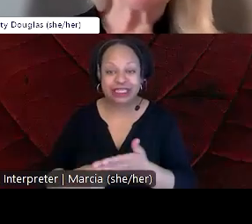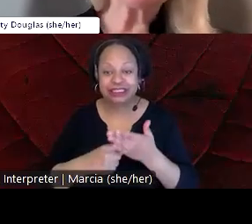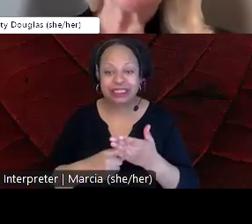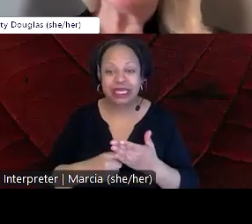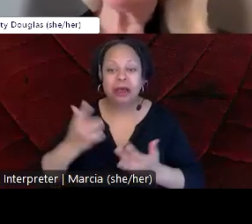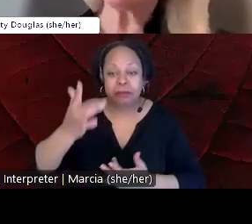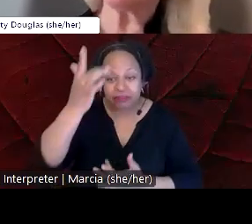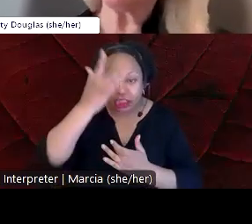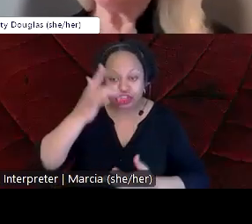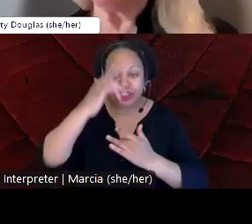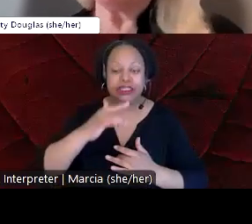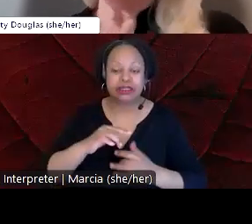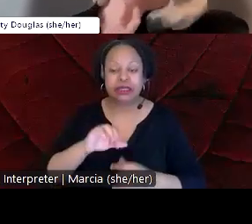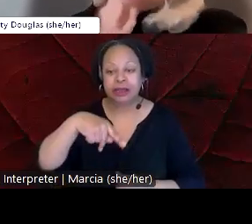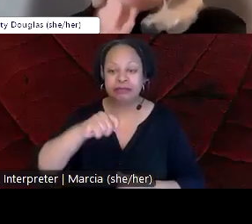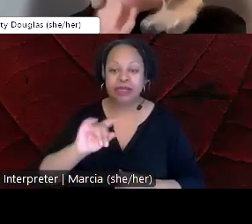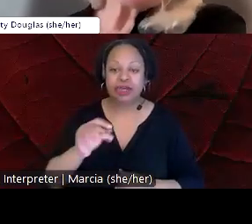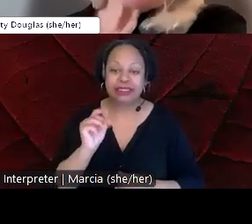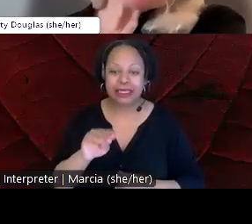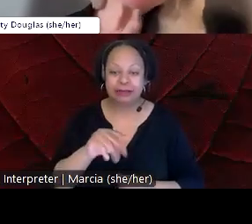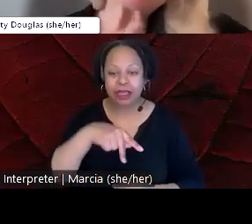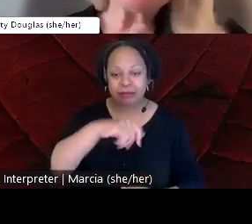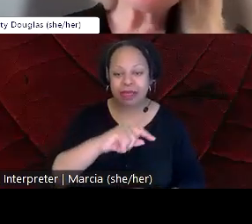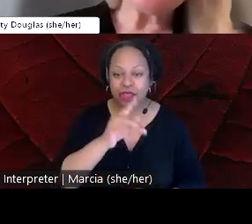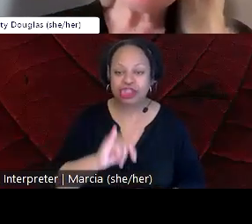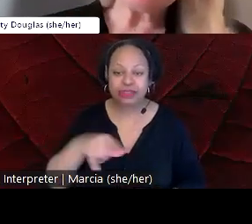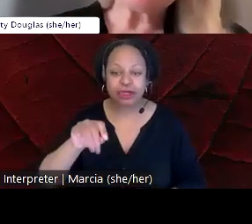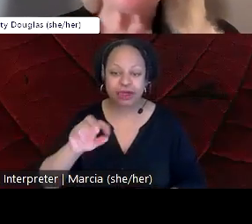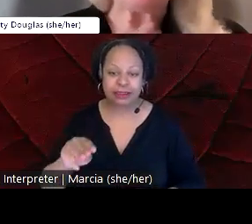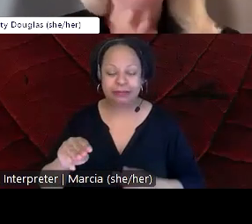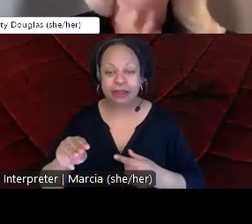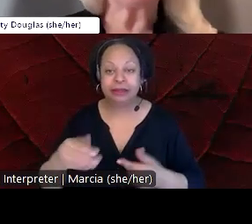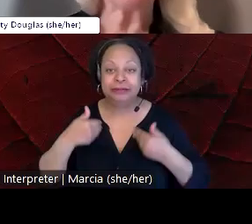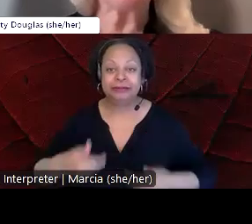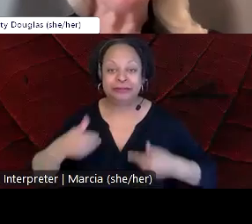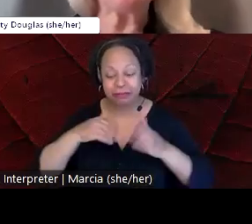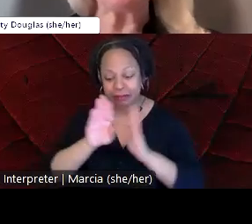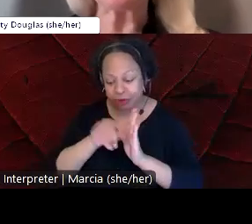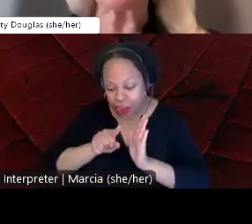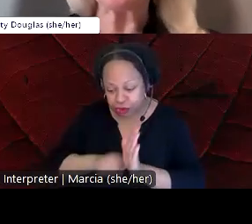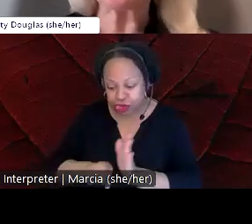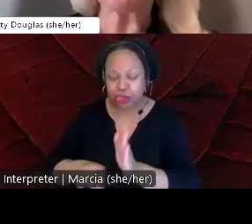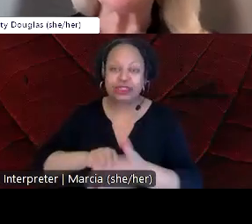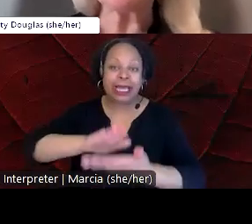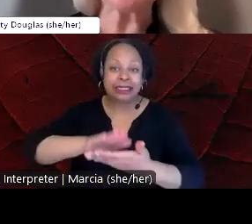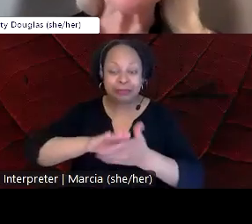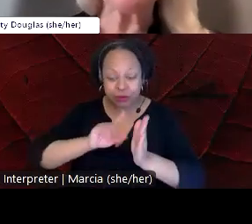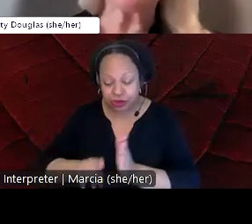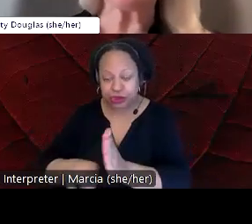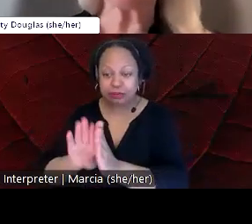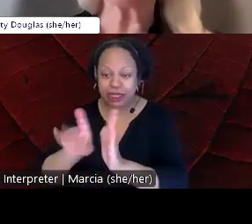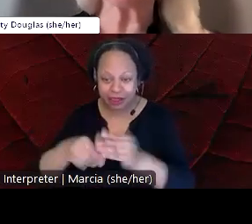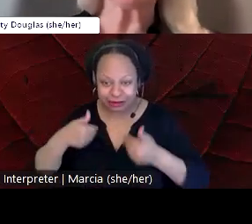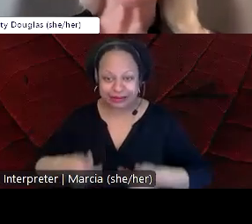je vais vous parler du paradigme de la pathologie. Donc, je suis une chercheuse, donc je vais vous donner